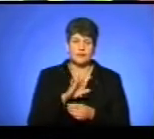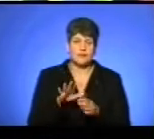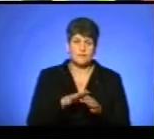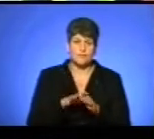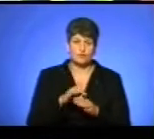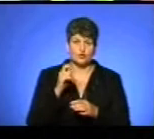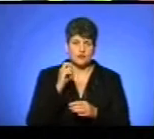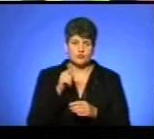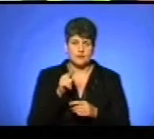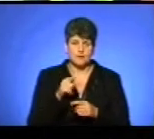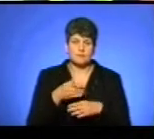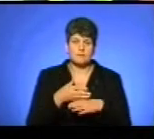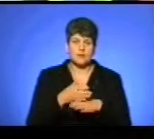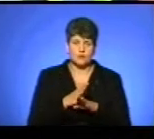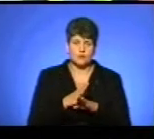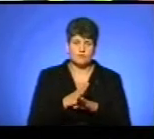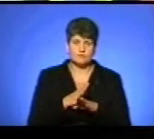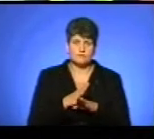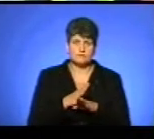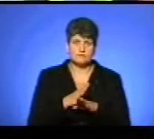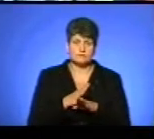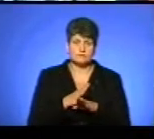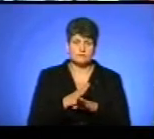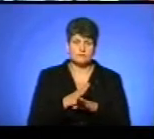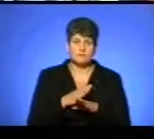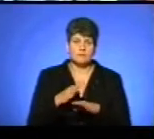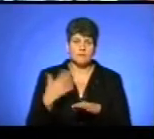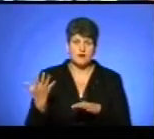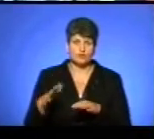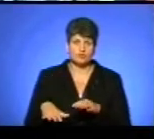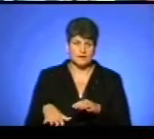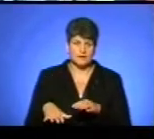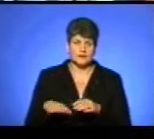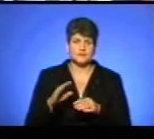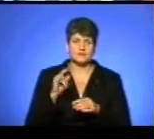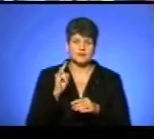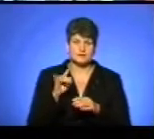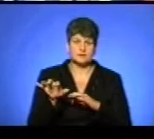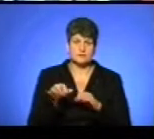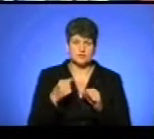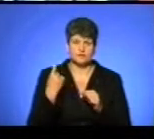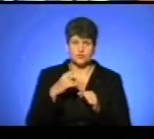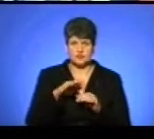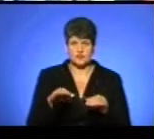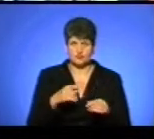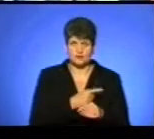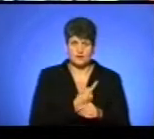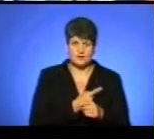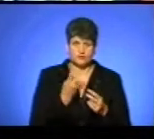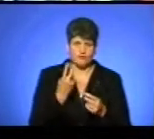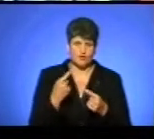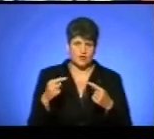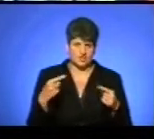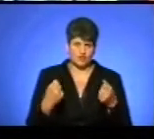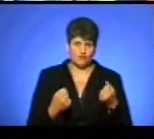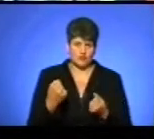попередньо підозра на перелом правої ноги. Неповнолітню дівчину госпіталізували в обласну дитячу лікарню, двох інших